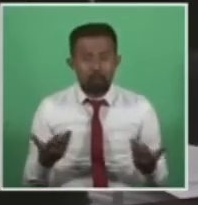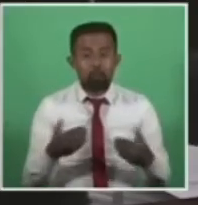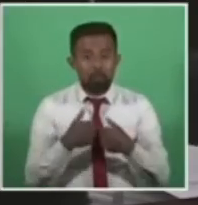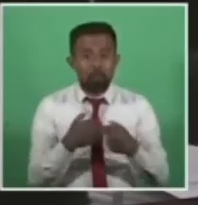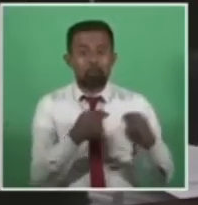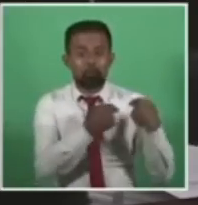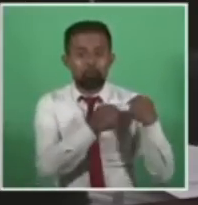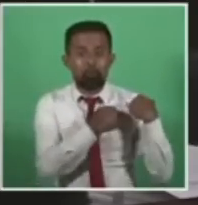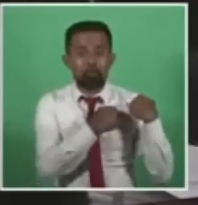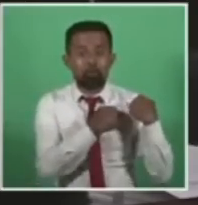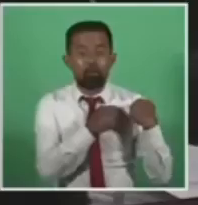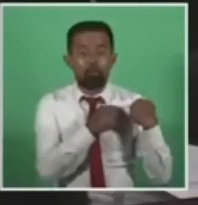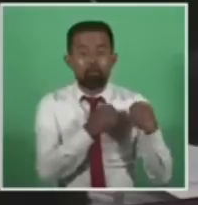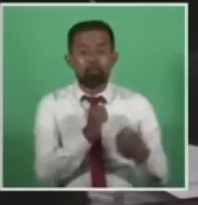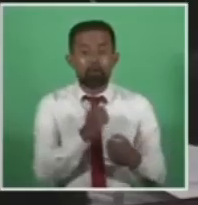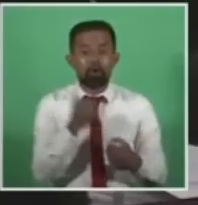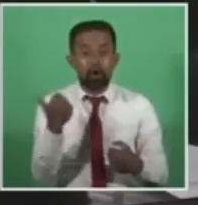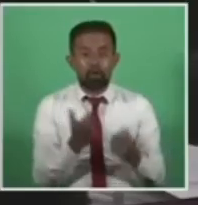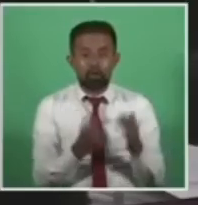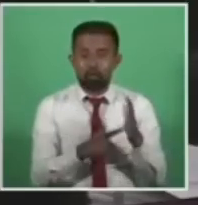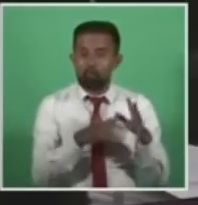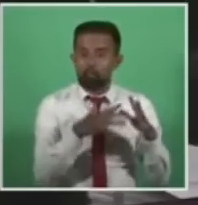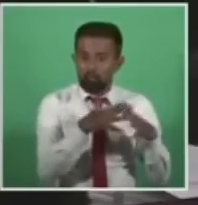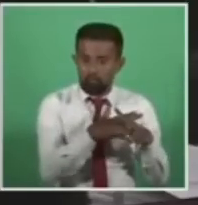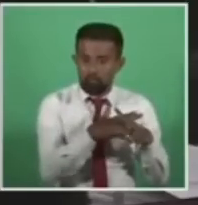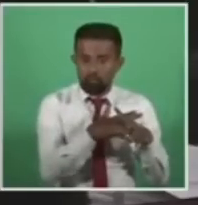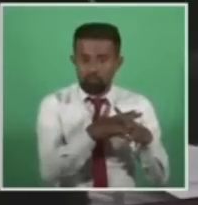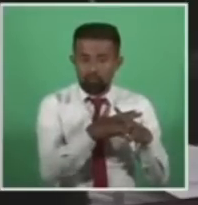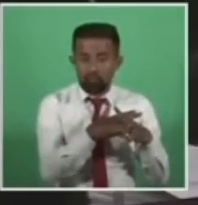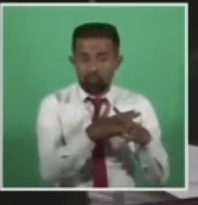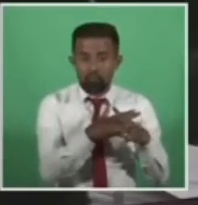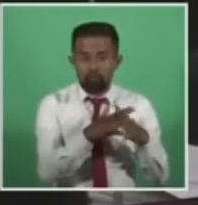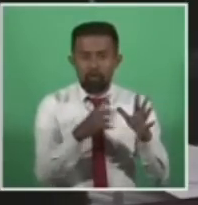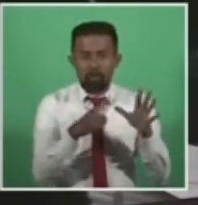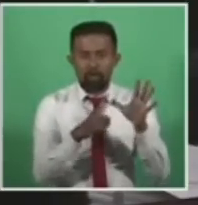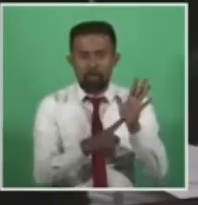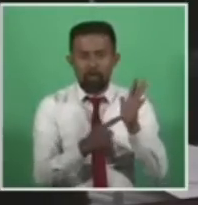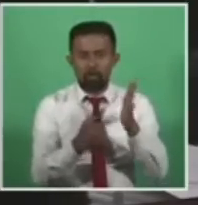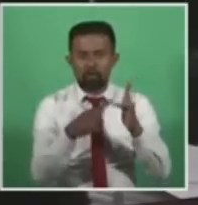වගකිය යුත්තේ අලුත් නීතියක් ඇල්ටෝනා